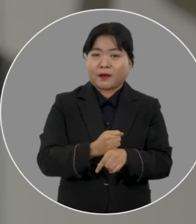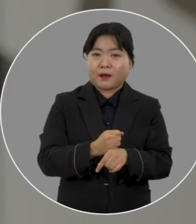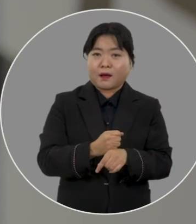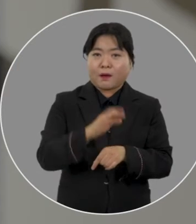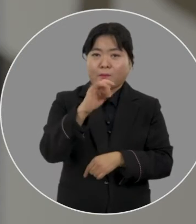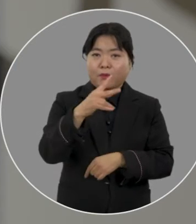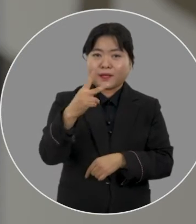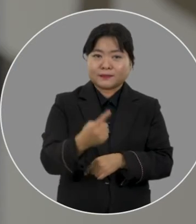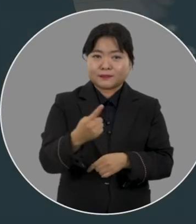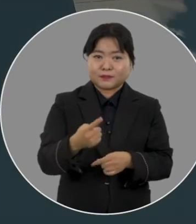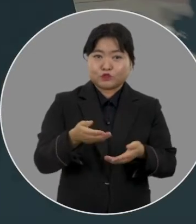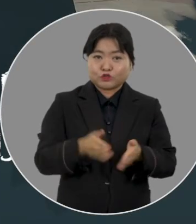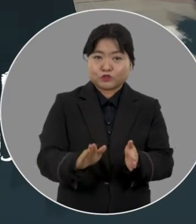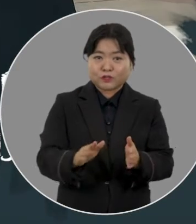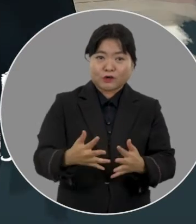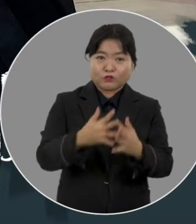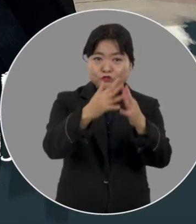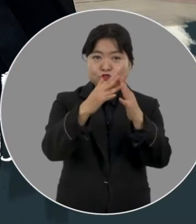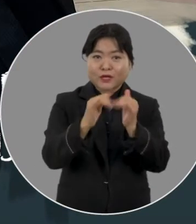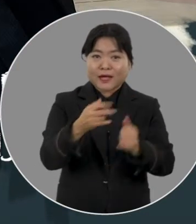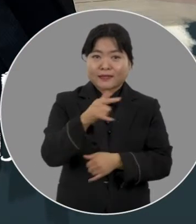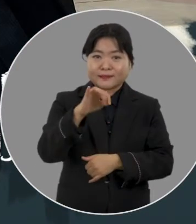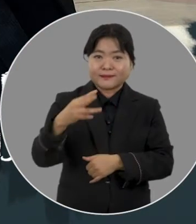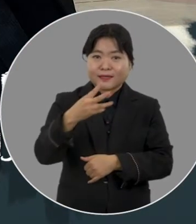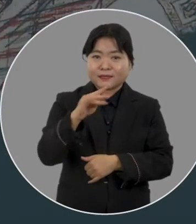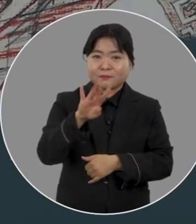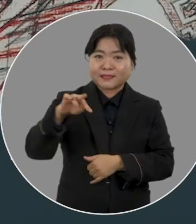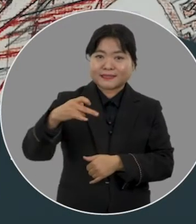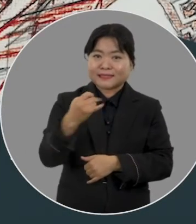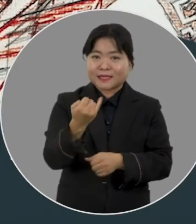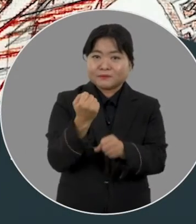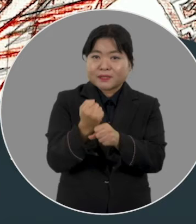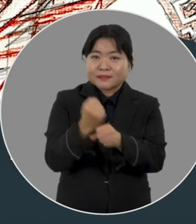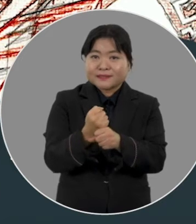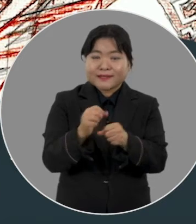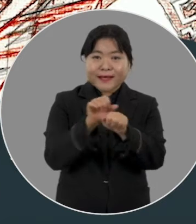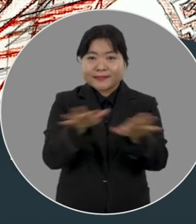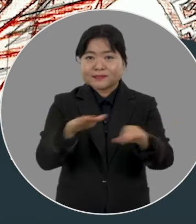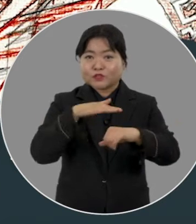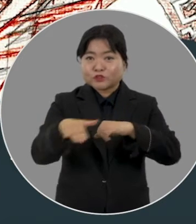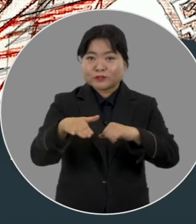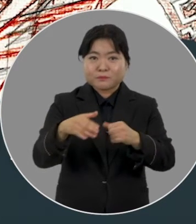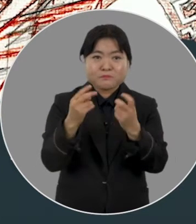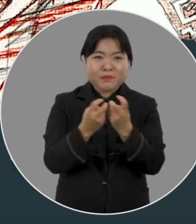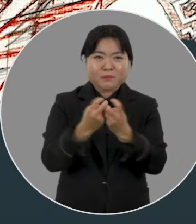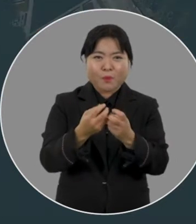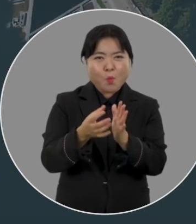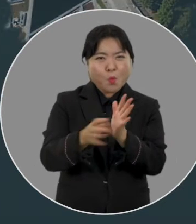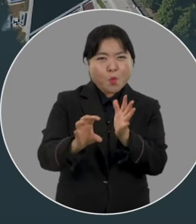출신의 건축가 다니엘 리베스킨트가 설계한 해체주의 방식의 아주 희한한